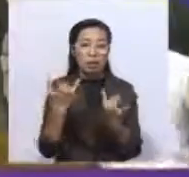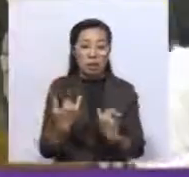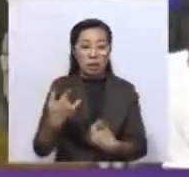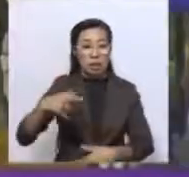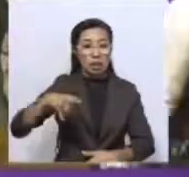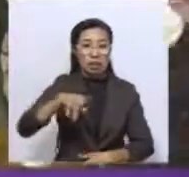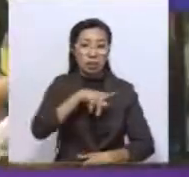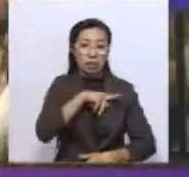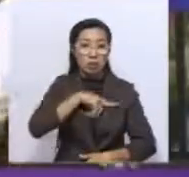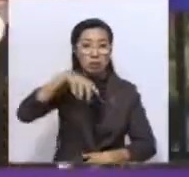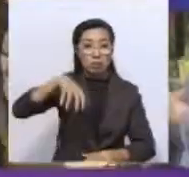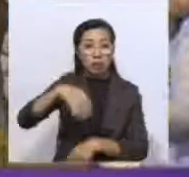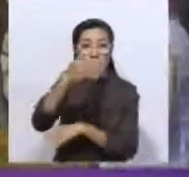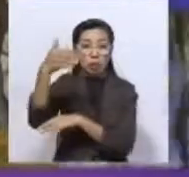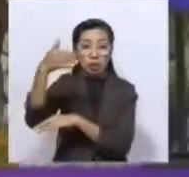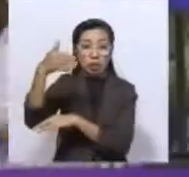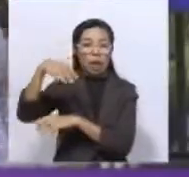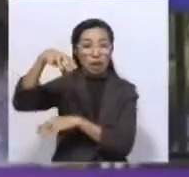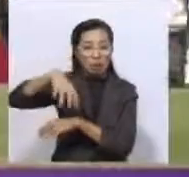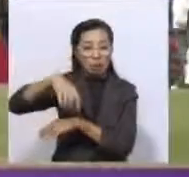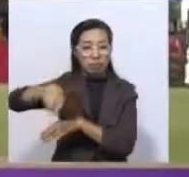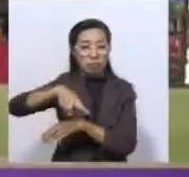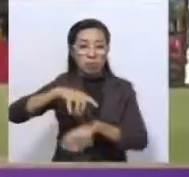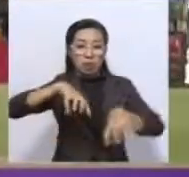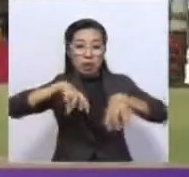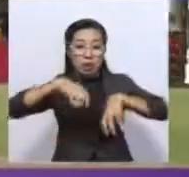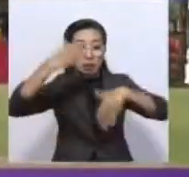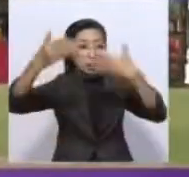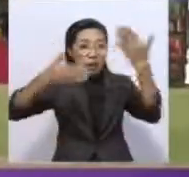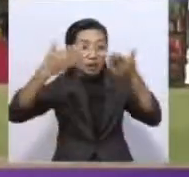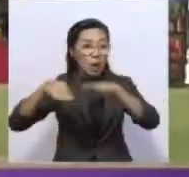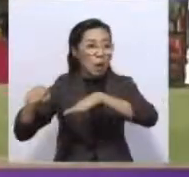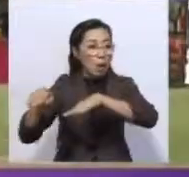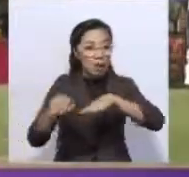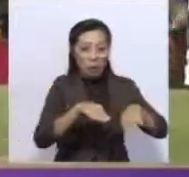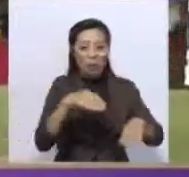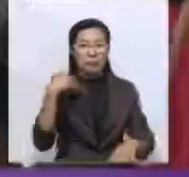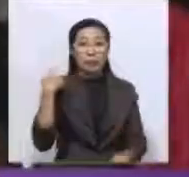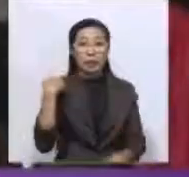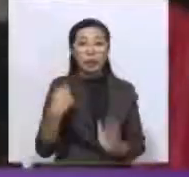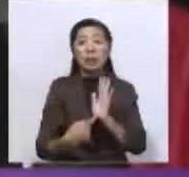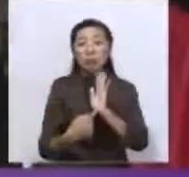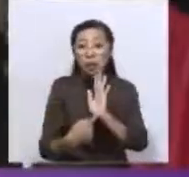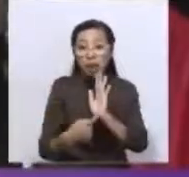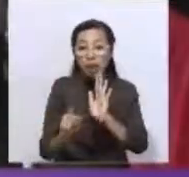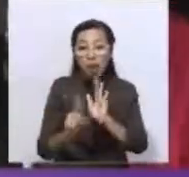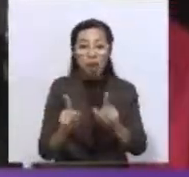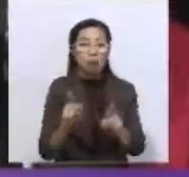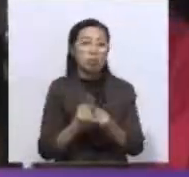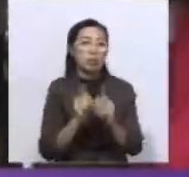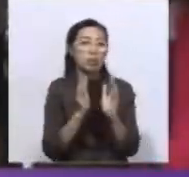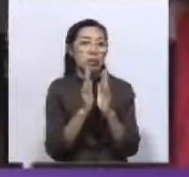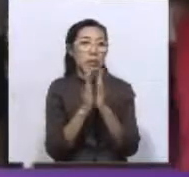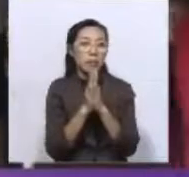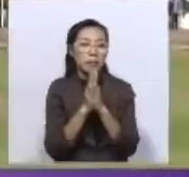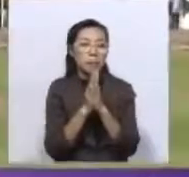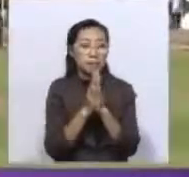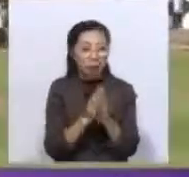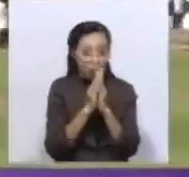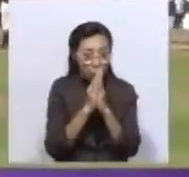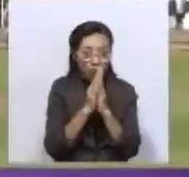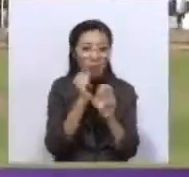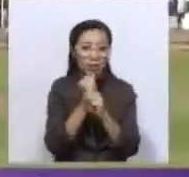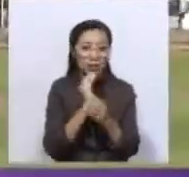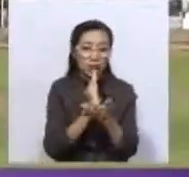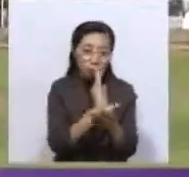านพระพุทธศาสนาแห่งชาติได้จัดกิจกรรมต่างๆไว้รองรับอย่างมากมายค่ะอาทิการไหว้พระทำบุญฟังเทศเวียนเทียนรอบองค์